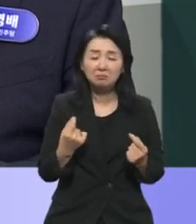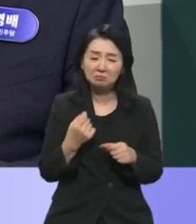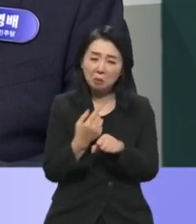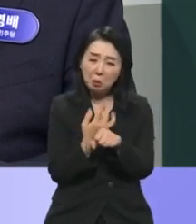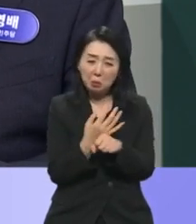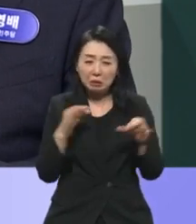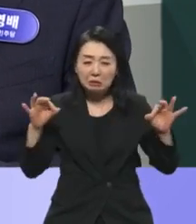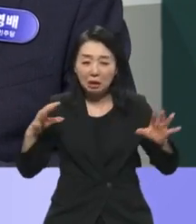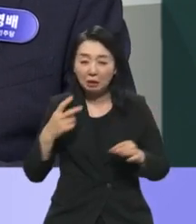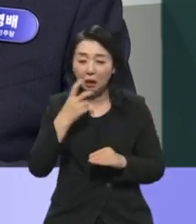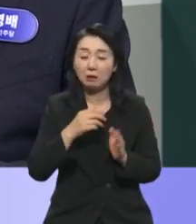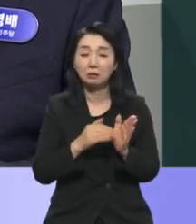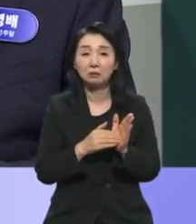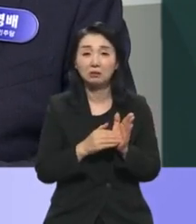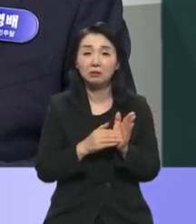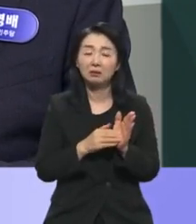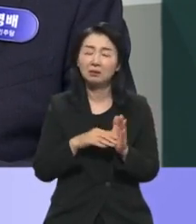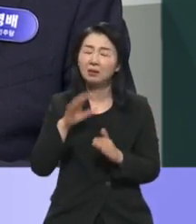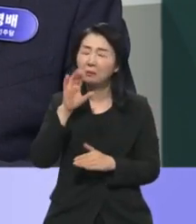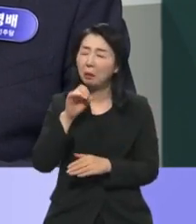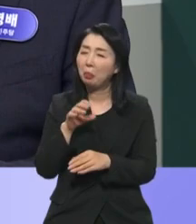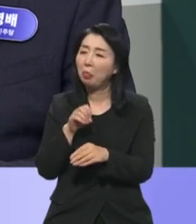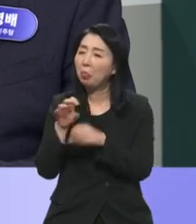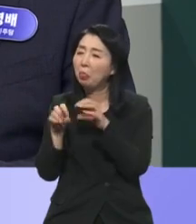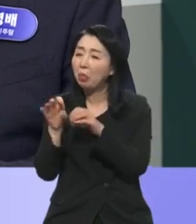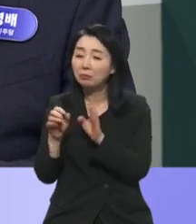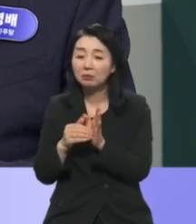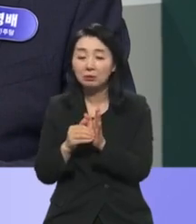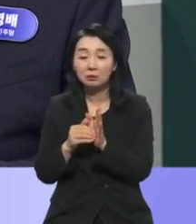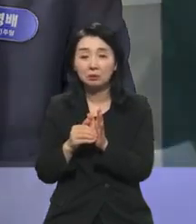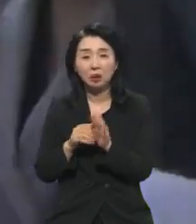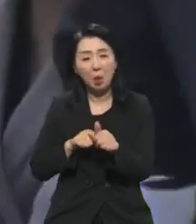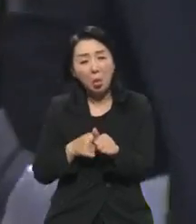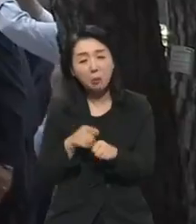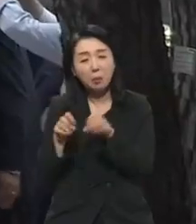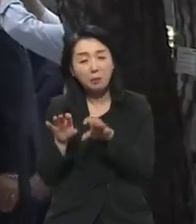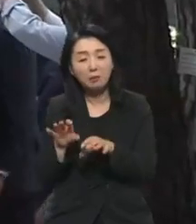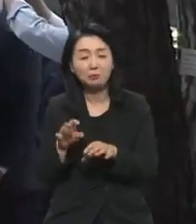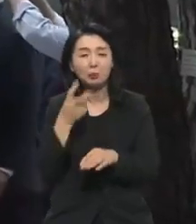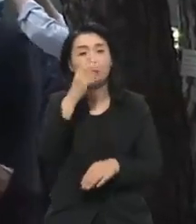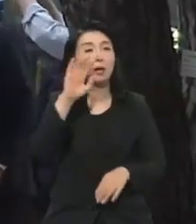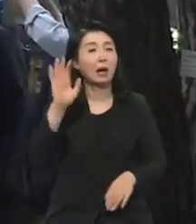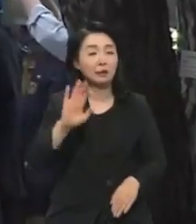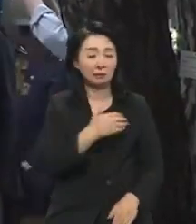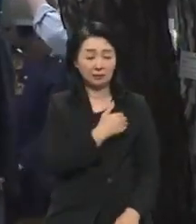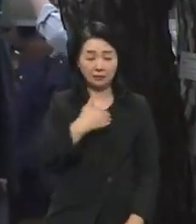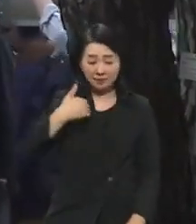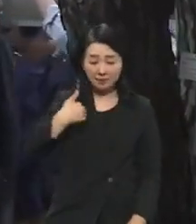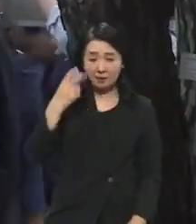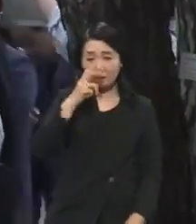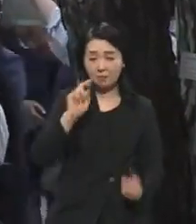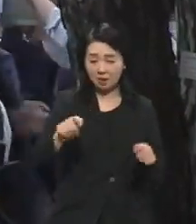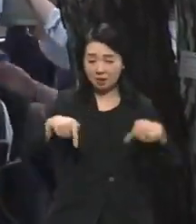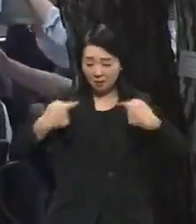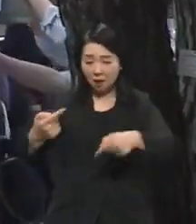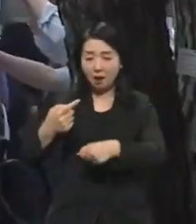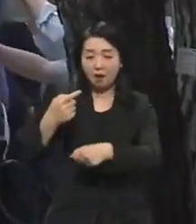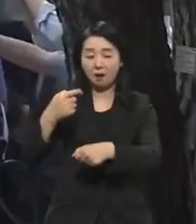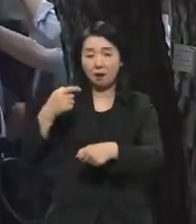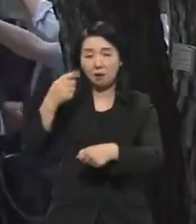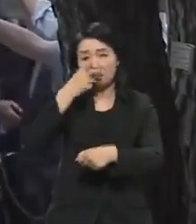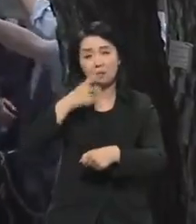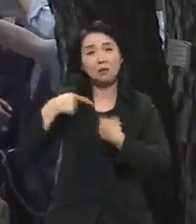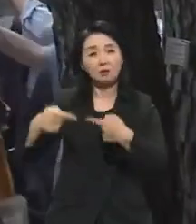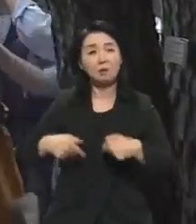또 억지 이런저런 거 부리시면서 나오시면 그게 무슨 조사예요 당당하게 정치에 수사에 임하겠다는 자제하고는